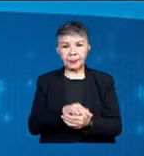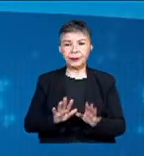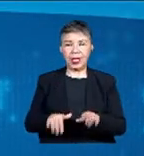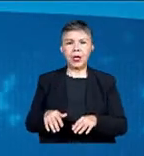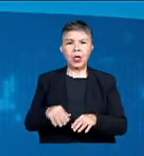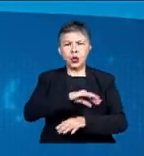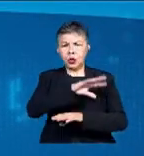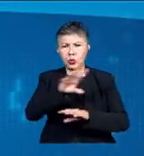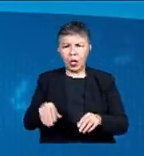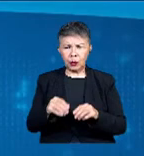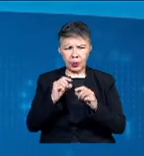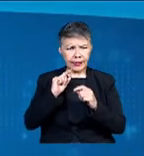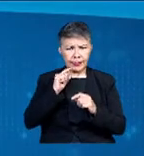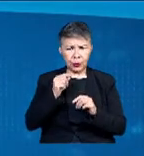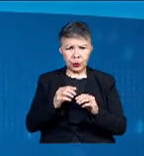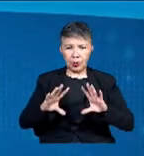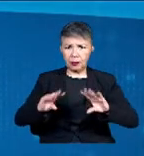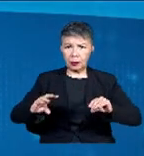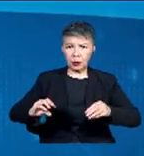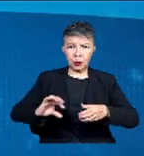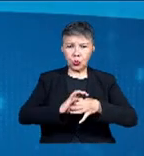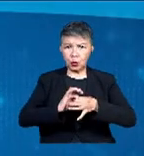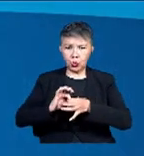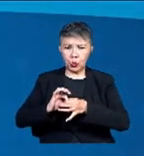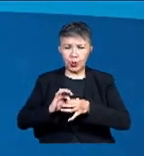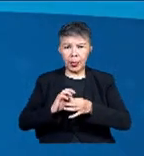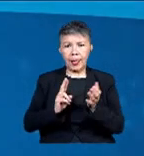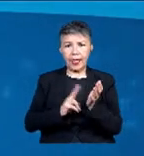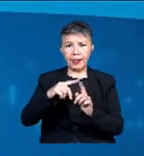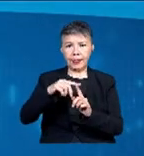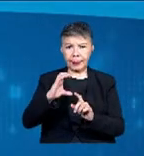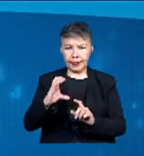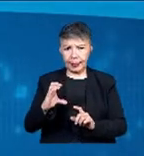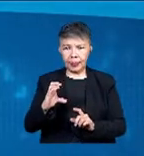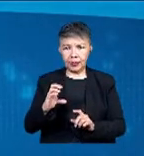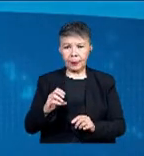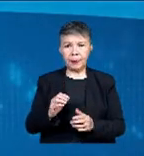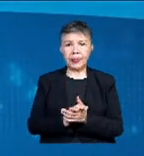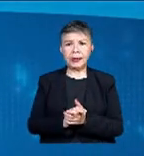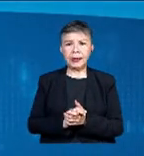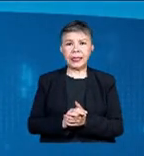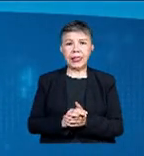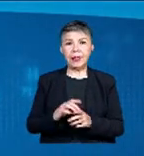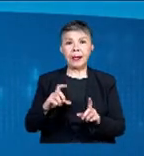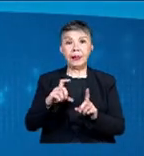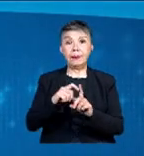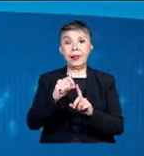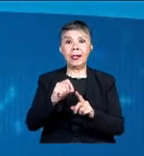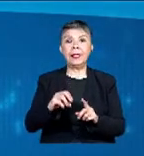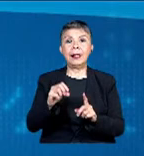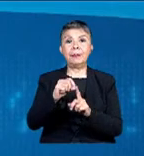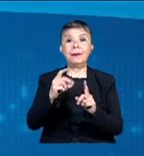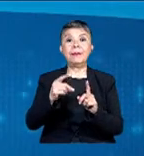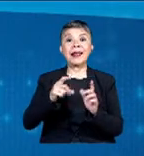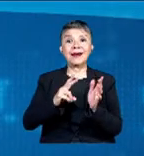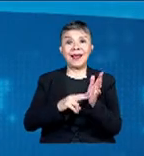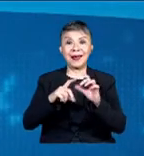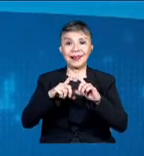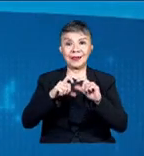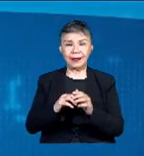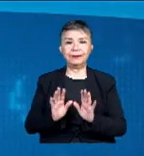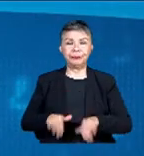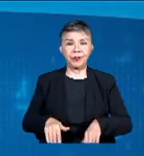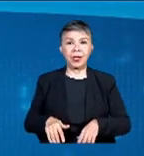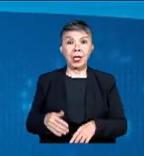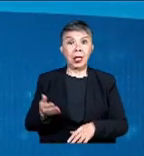terus secara intens kita koordinasikan kepada NPC maupun PB Peparnas. Bahkan kemarin terakhir